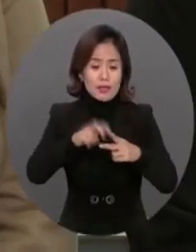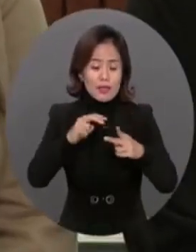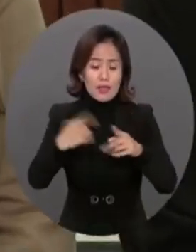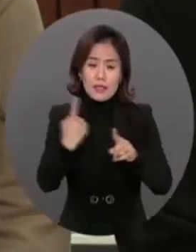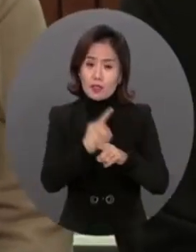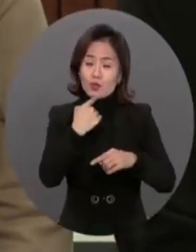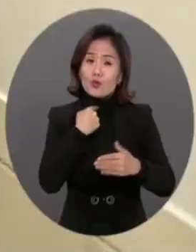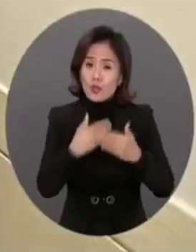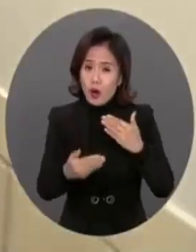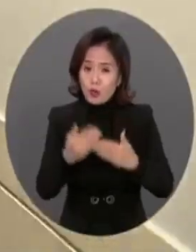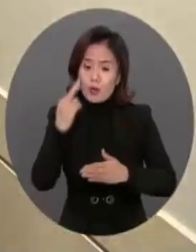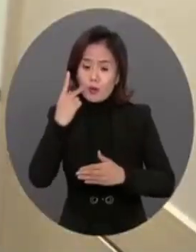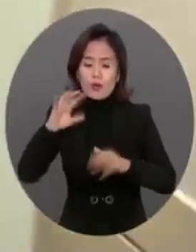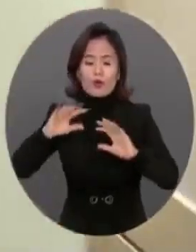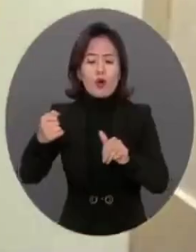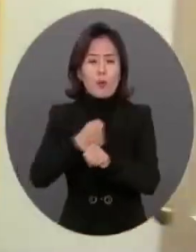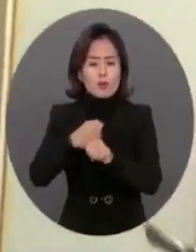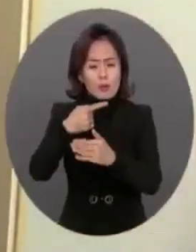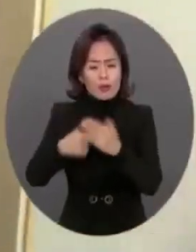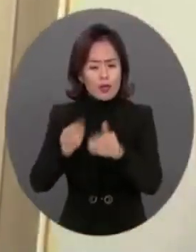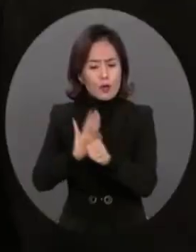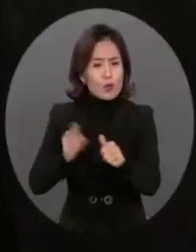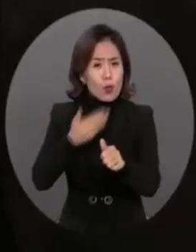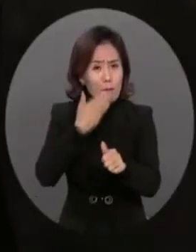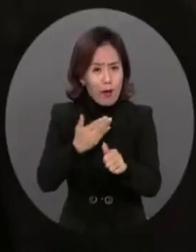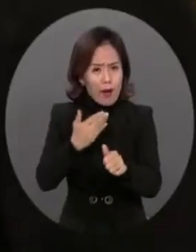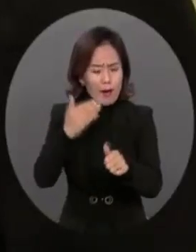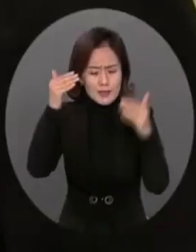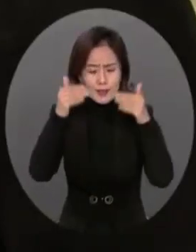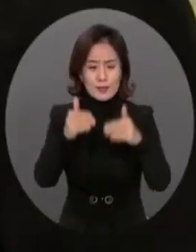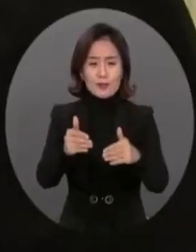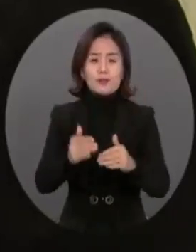미국의 국가폭력 피해자들에게도 도움이 될지 주목됩니다. MBC 뉴스 이다현입니다.